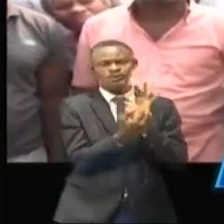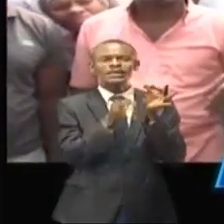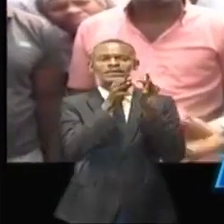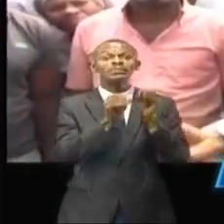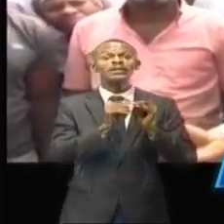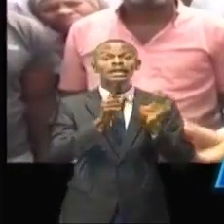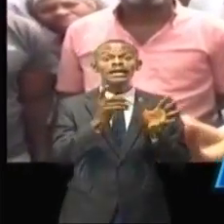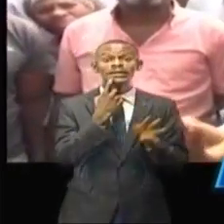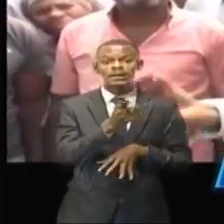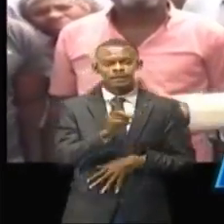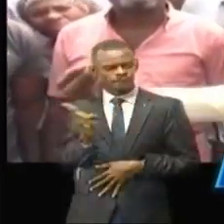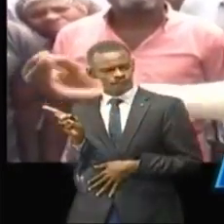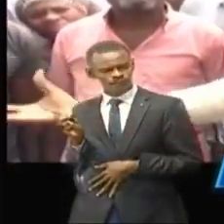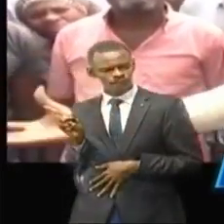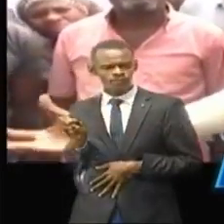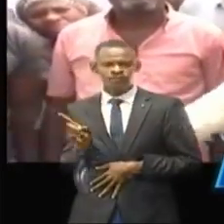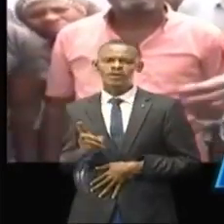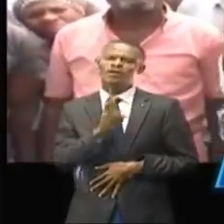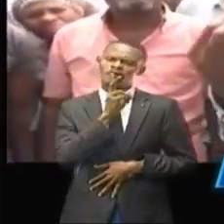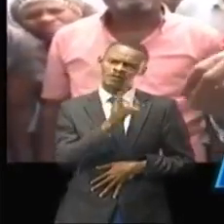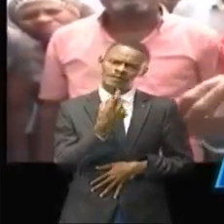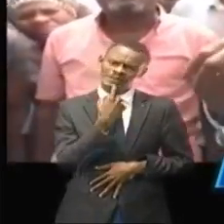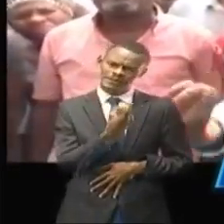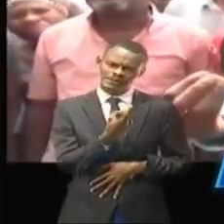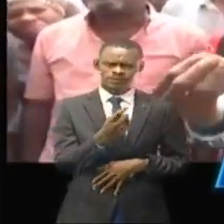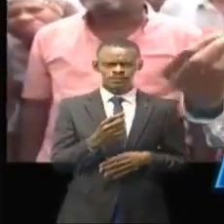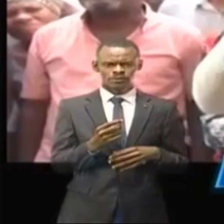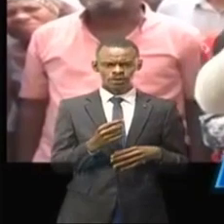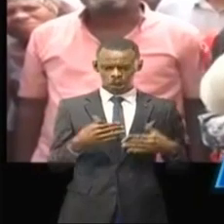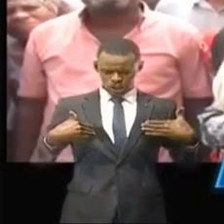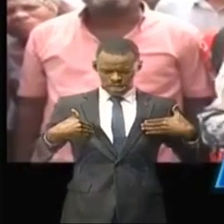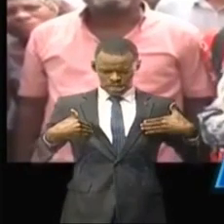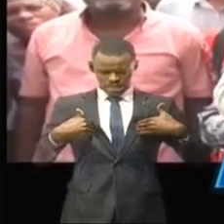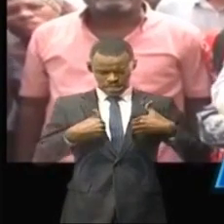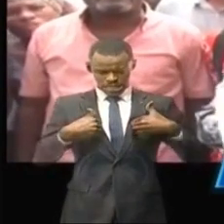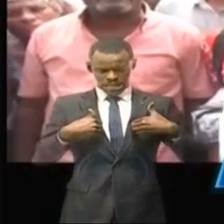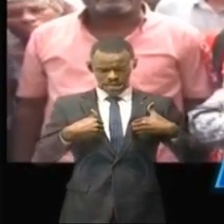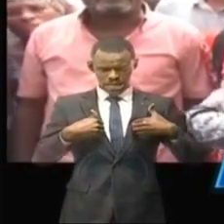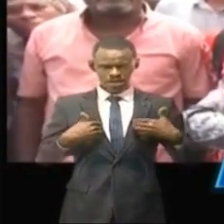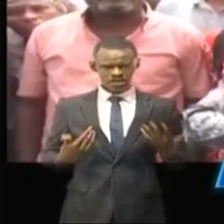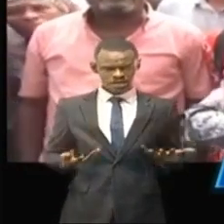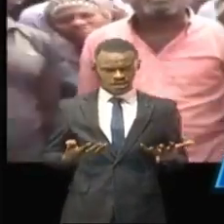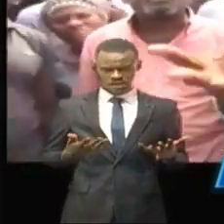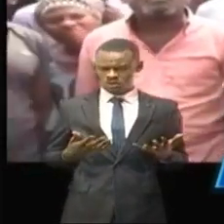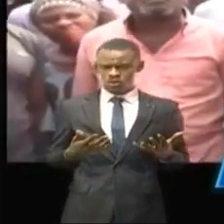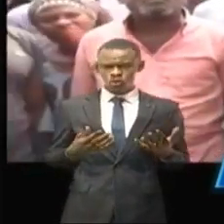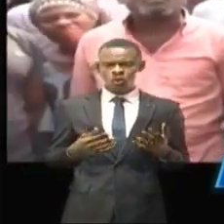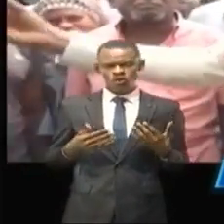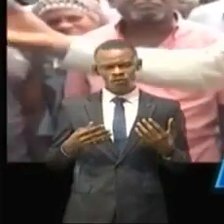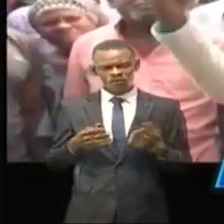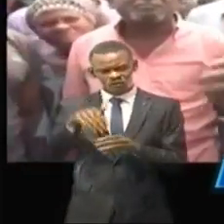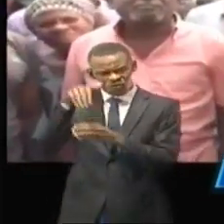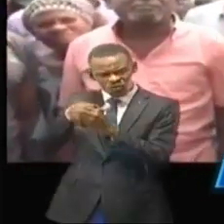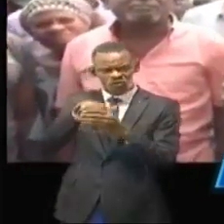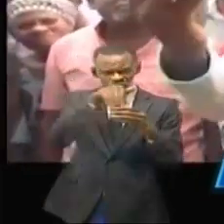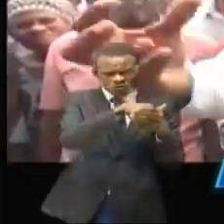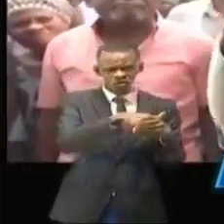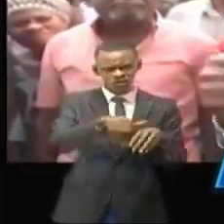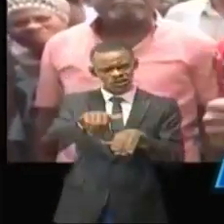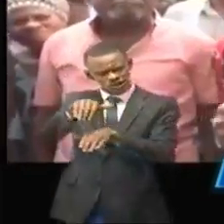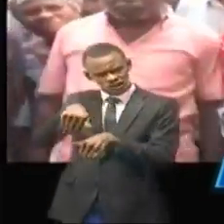le végétal appartient à l'agriculture et l'animal et halieutique, c'est pour pêche et élevage. Foufou, l'huile de